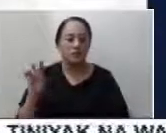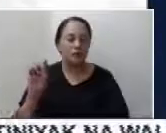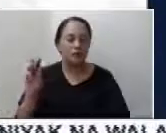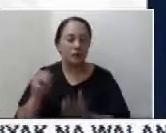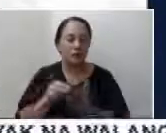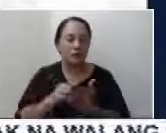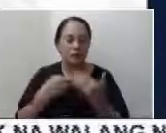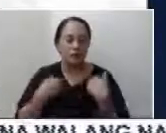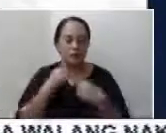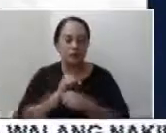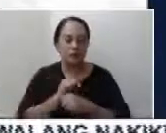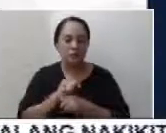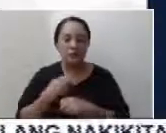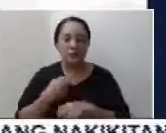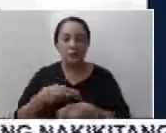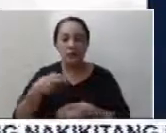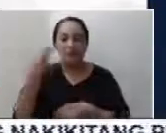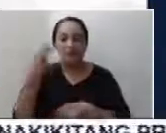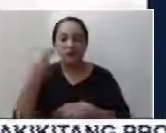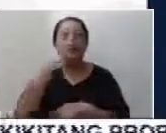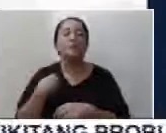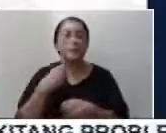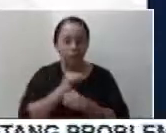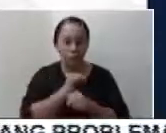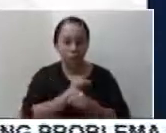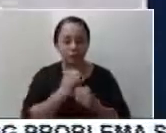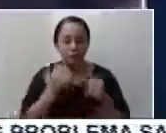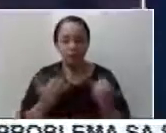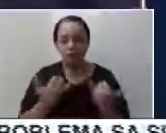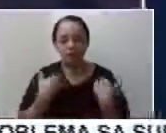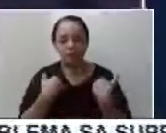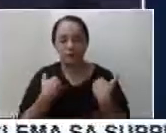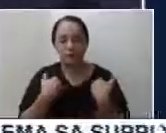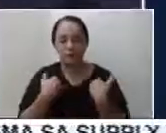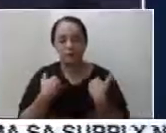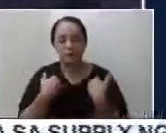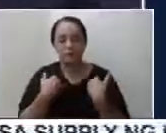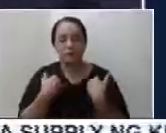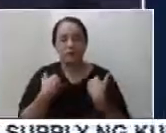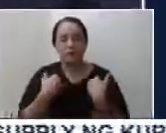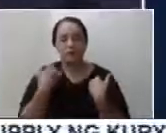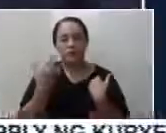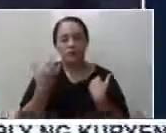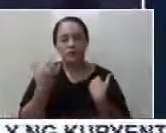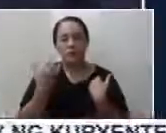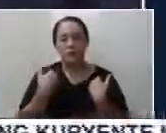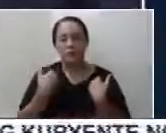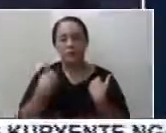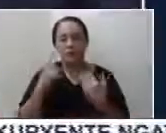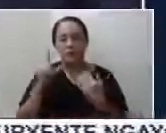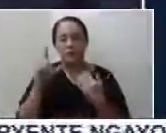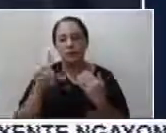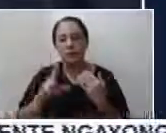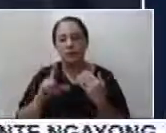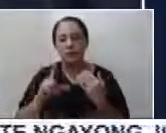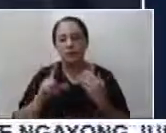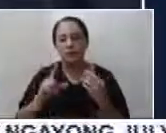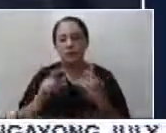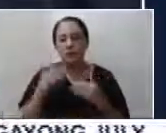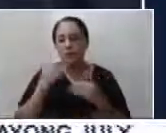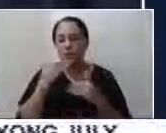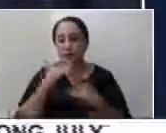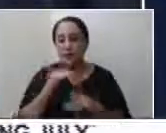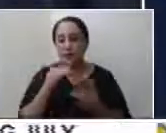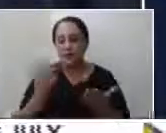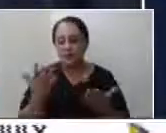kababayan. Pangalawa po ay maitawid ang mga nawalan ng trabaho at yun pong mga bagong graduates para po sa ating labor